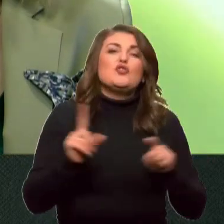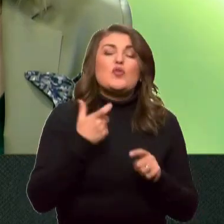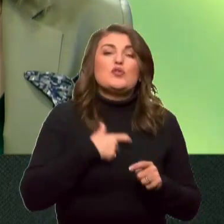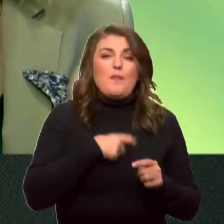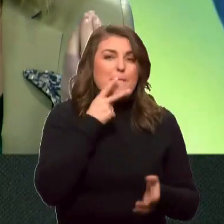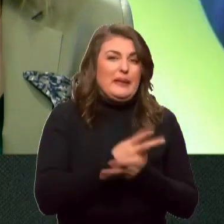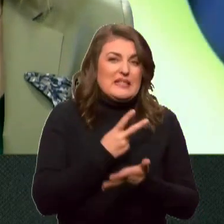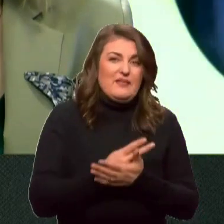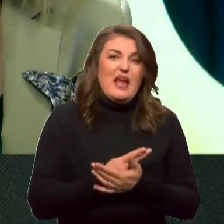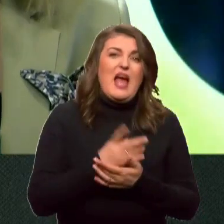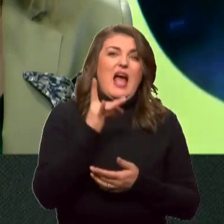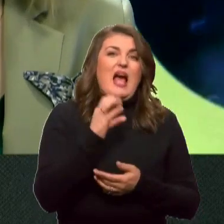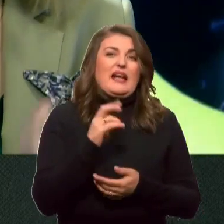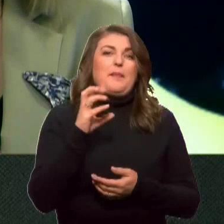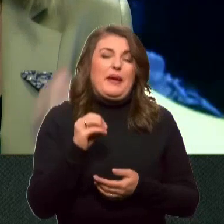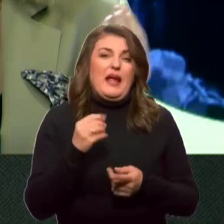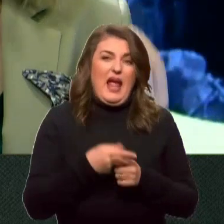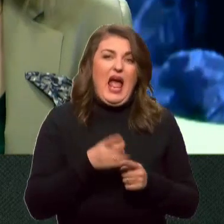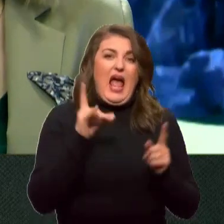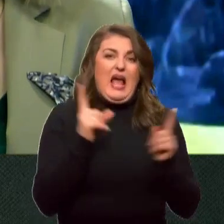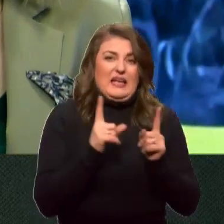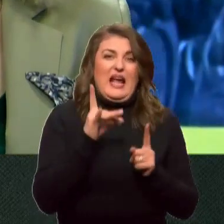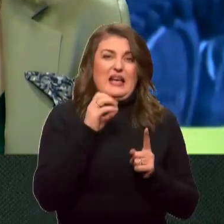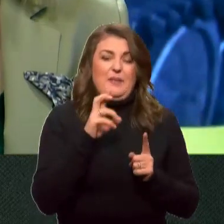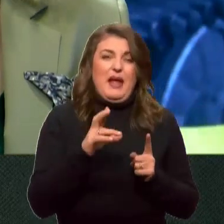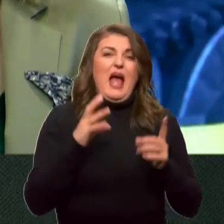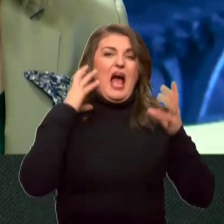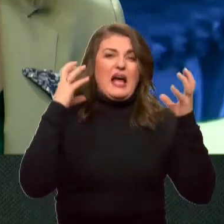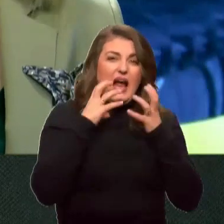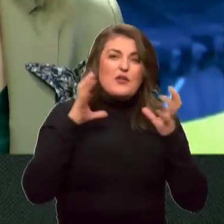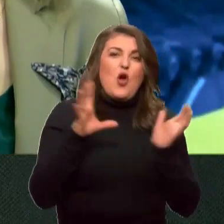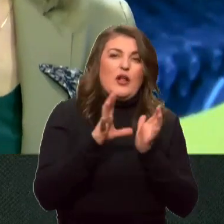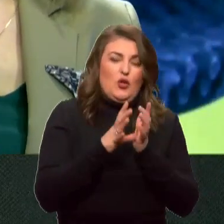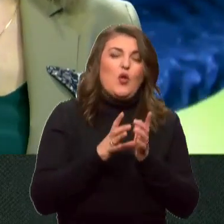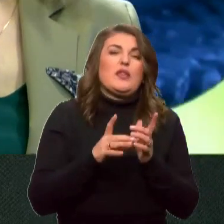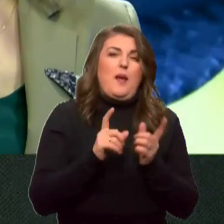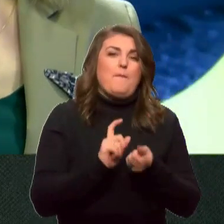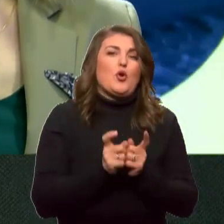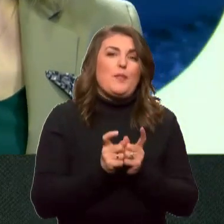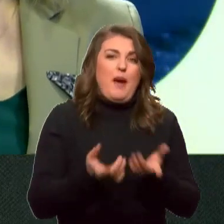собою представляють от РЕБи, абревіатура ТОРЕБ, повна назва радіоелектронна боротьба.